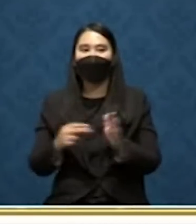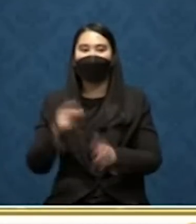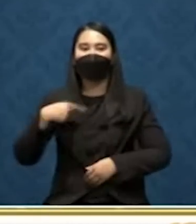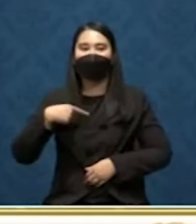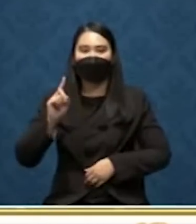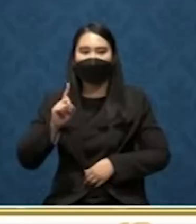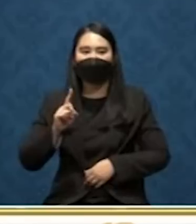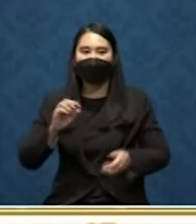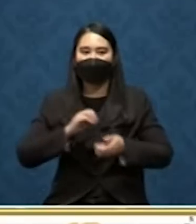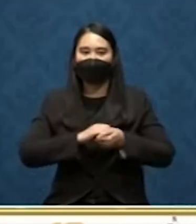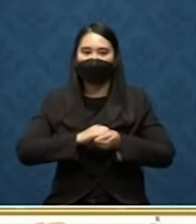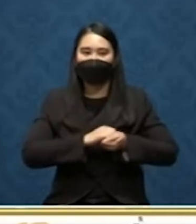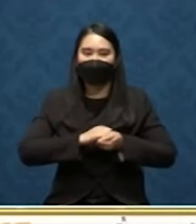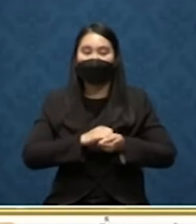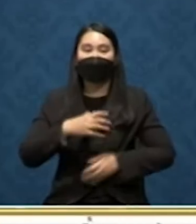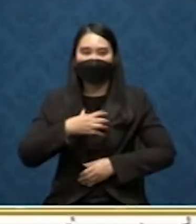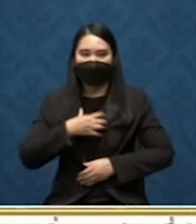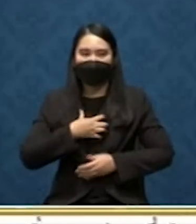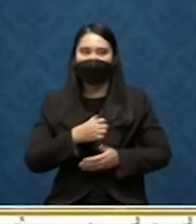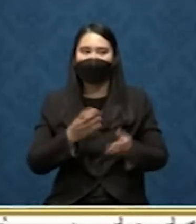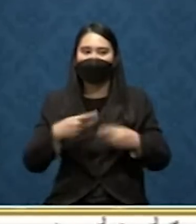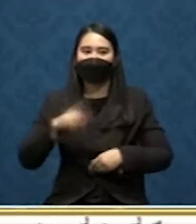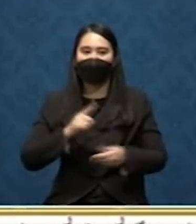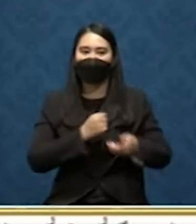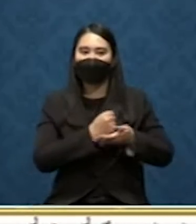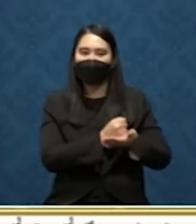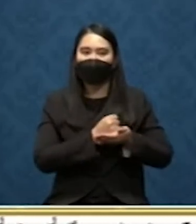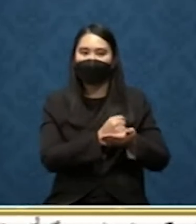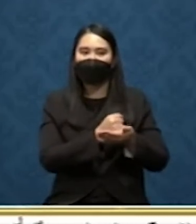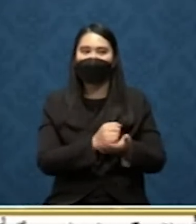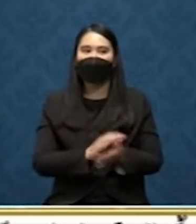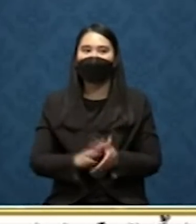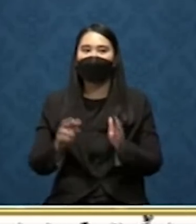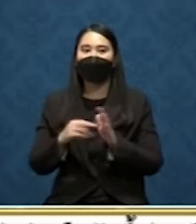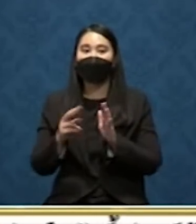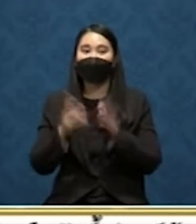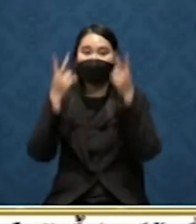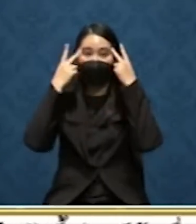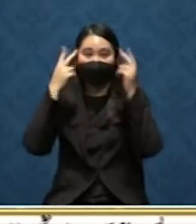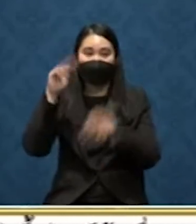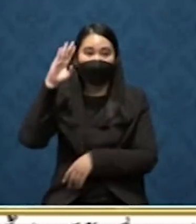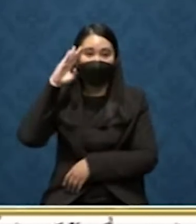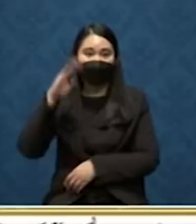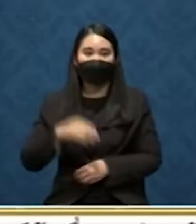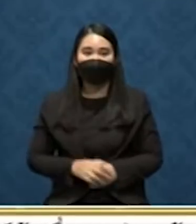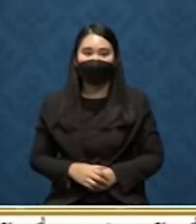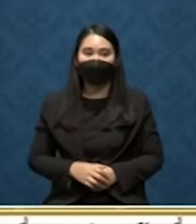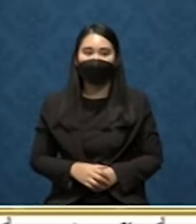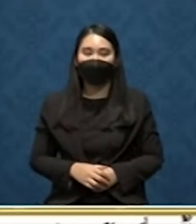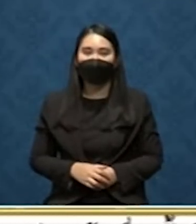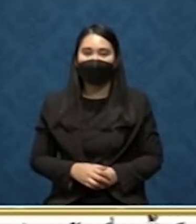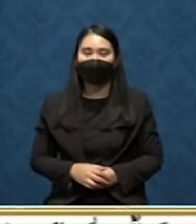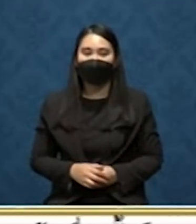วอออออห์อย่เนยแ่นและอย่อยากใช้ประโยชน์ของคนคนนี้ต่อไปนั่ก็คือผลเอกประยตจนโอชาครับ